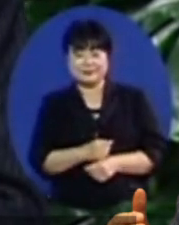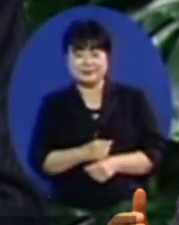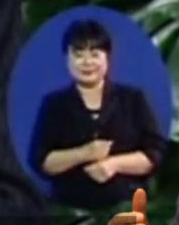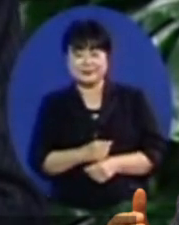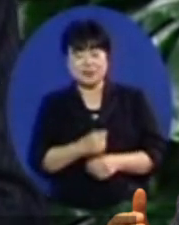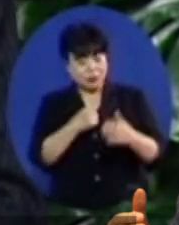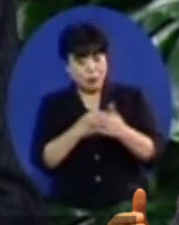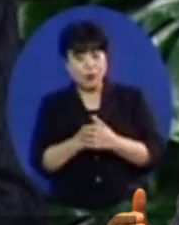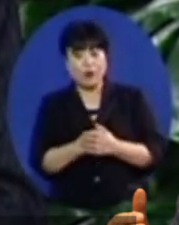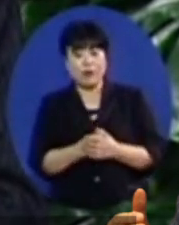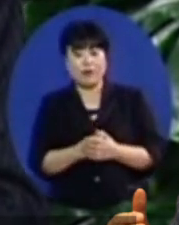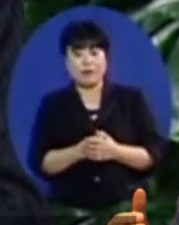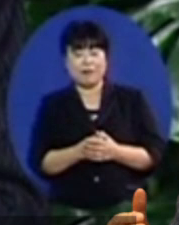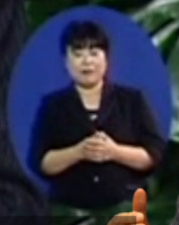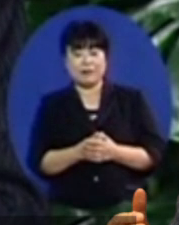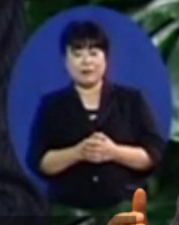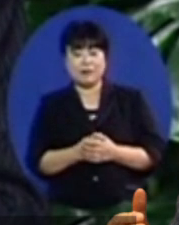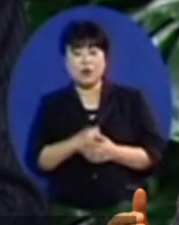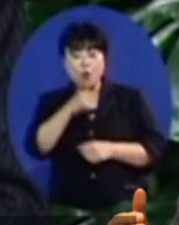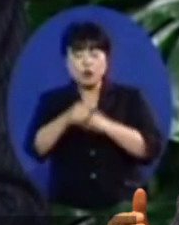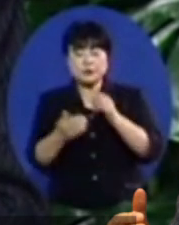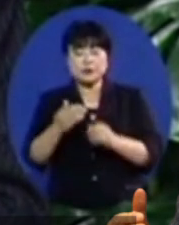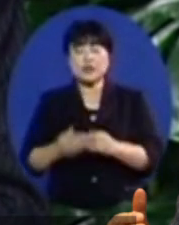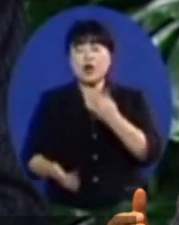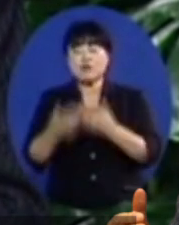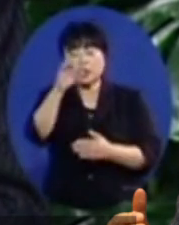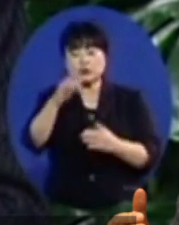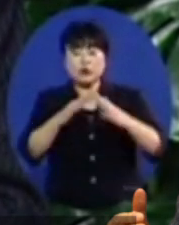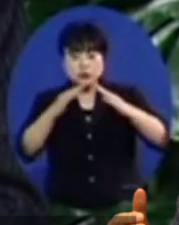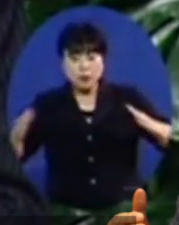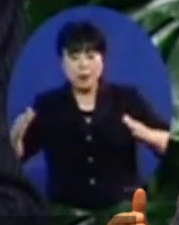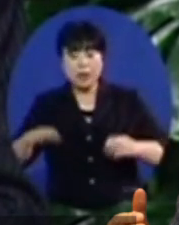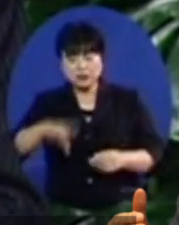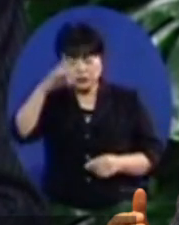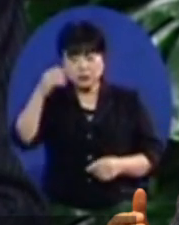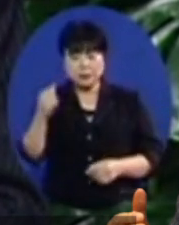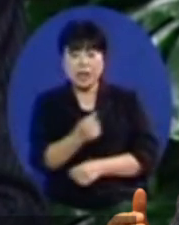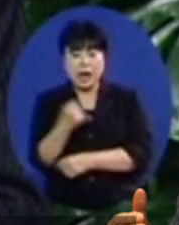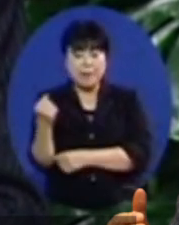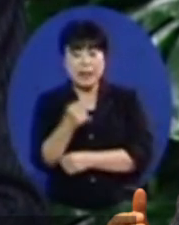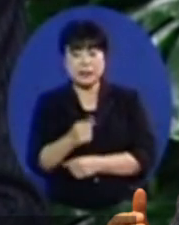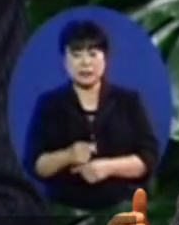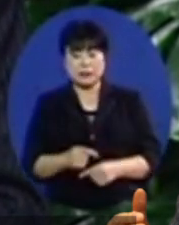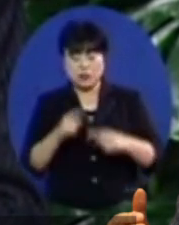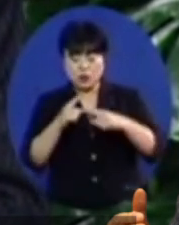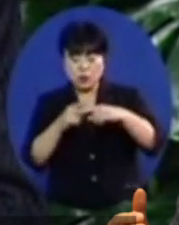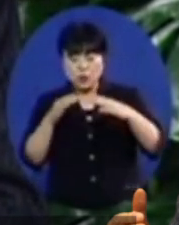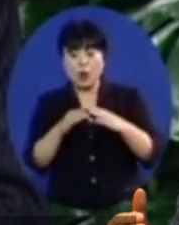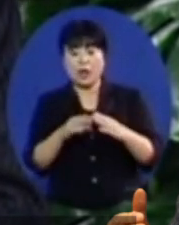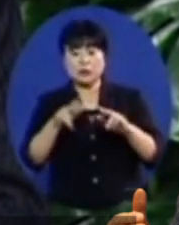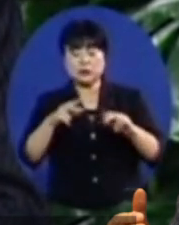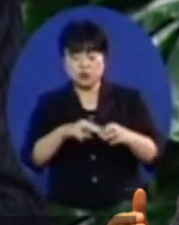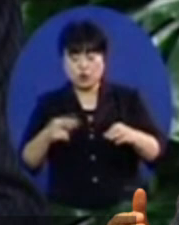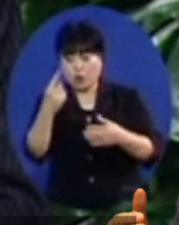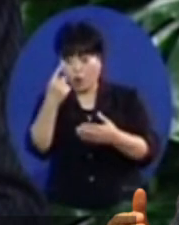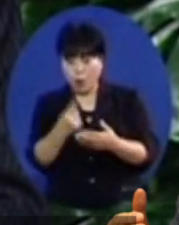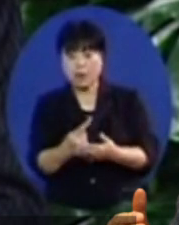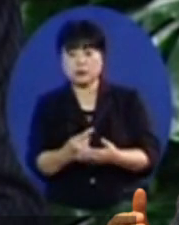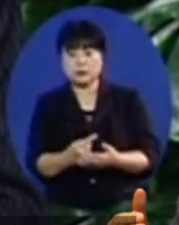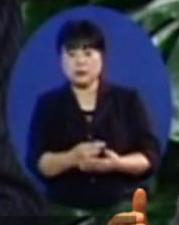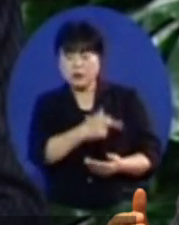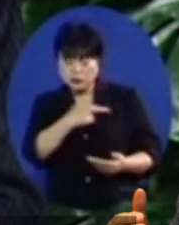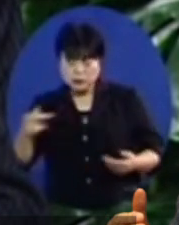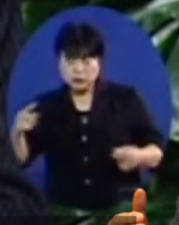그렇기 때문에 50년 전에 불광동에서 천막교회 지고 가만히 가는 우리 교회가 오늘 여의도에 와서 이런 큰